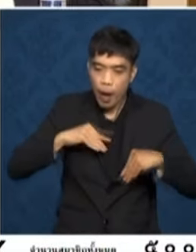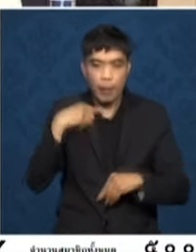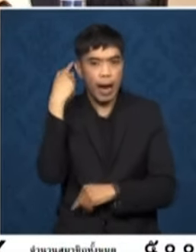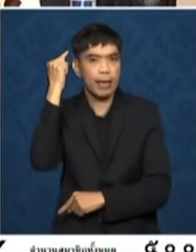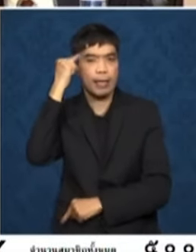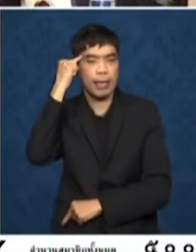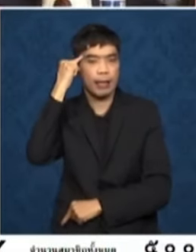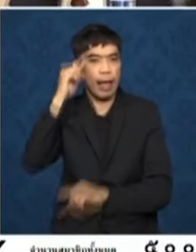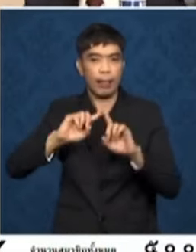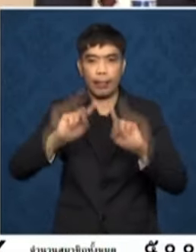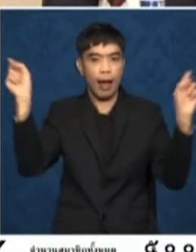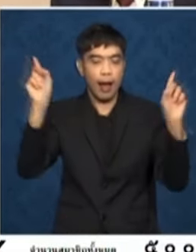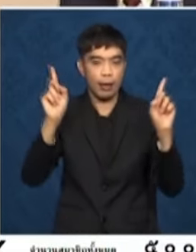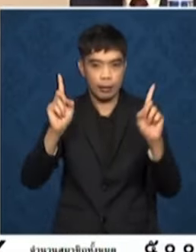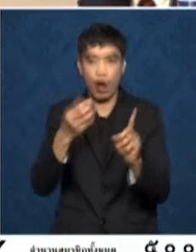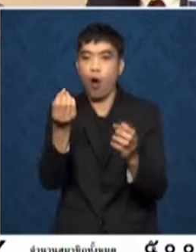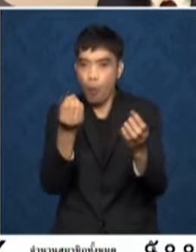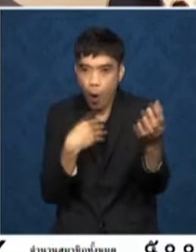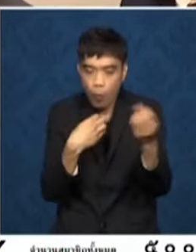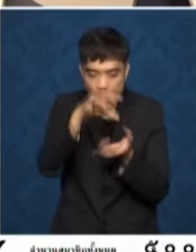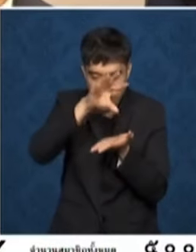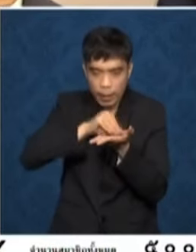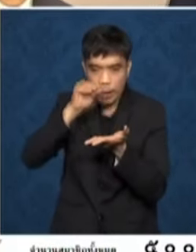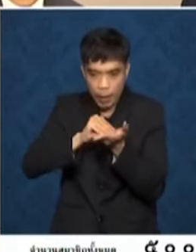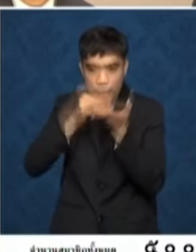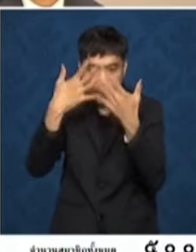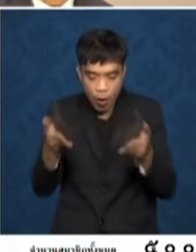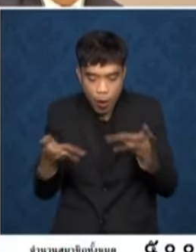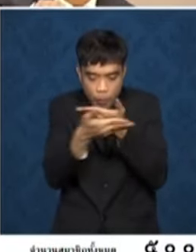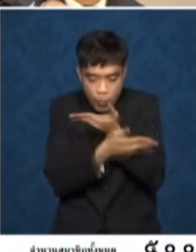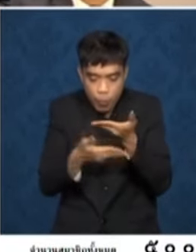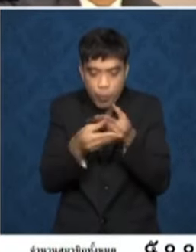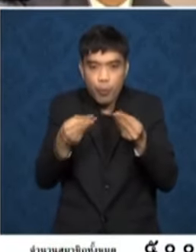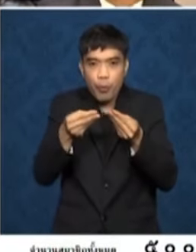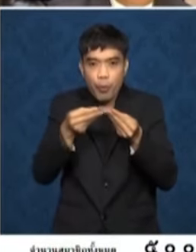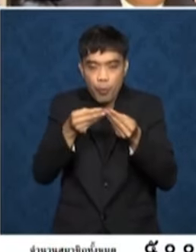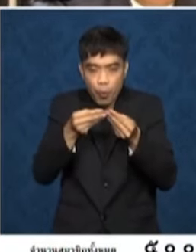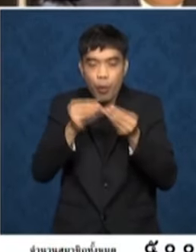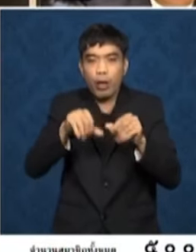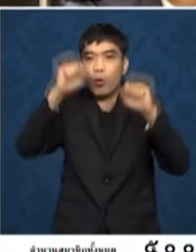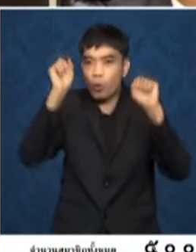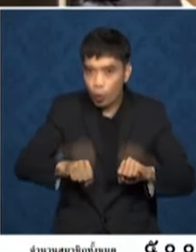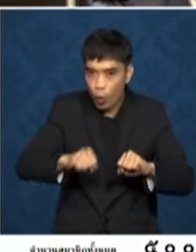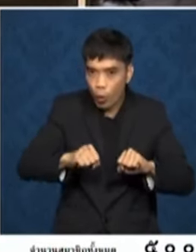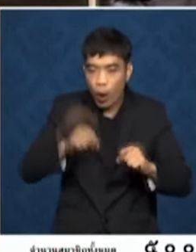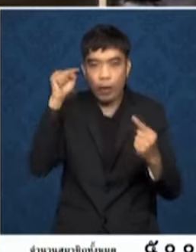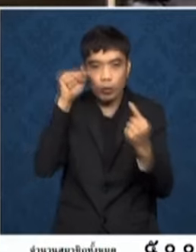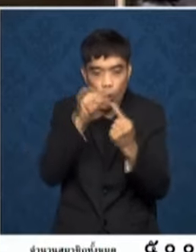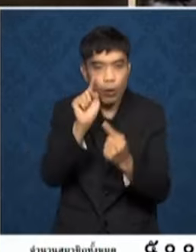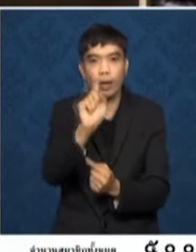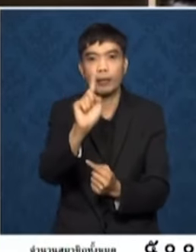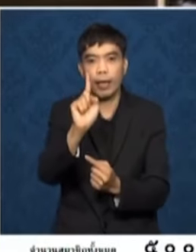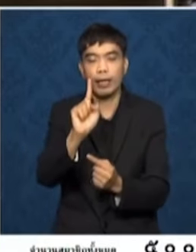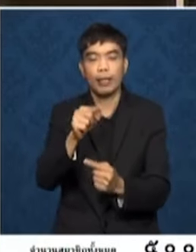เห็นต่างจะใช้วิธีร่วมกนหาลอในขณะกำหาธิการเพื่หาแนวทางที่เหะสมดยยดประโยน์โ